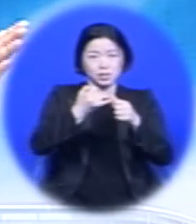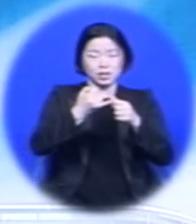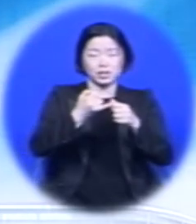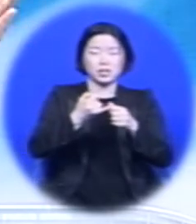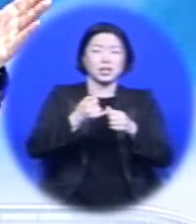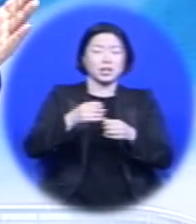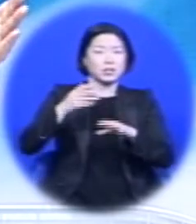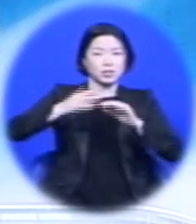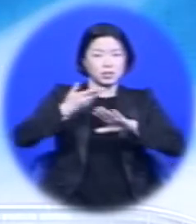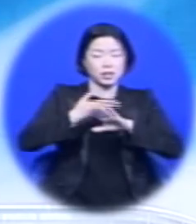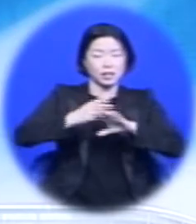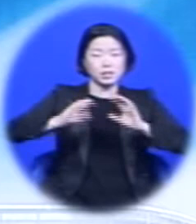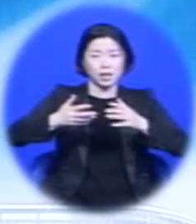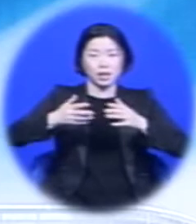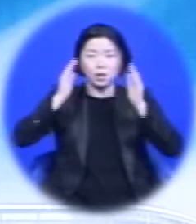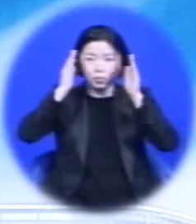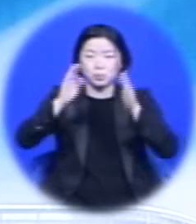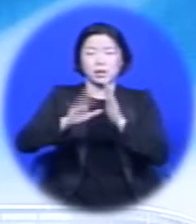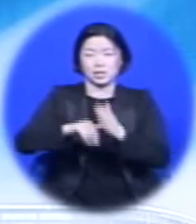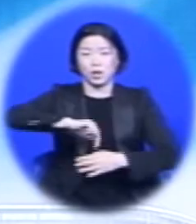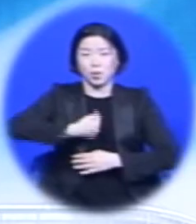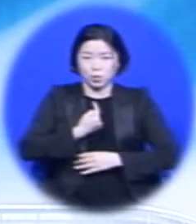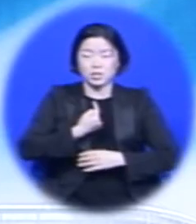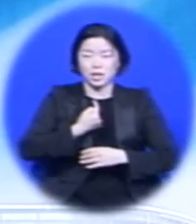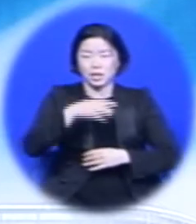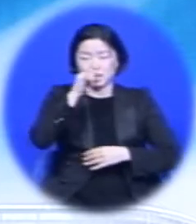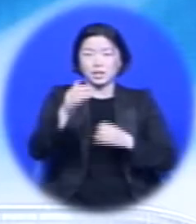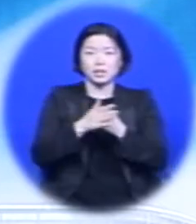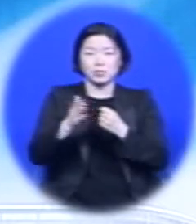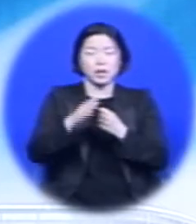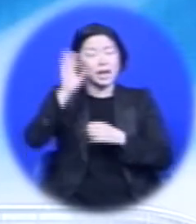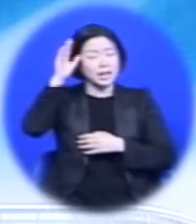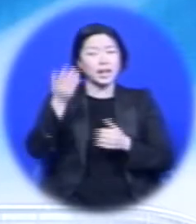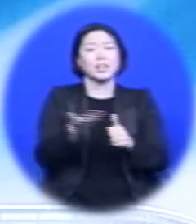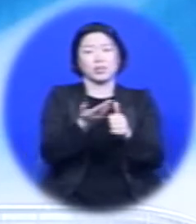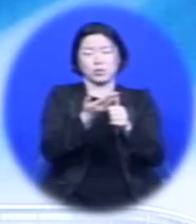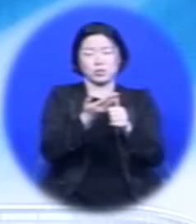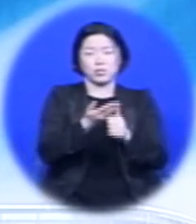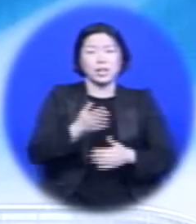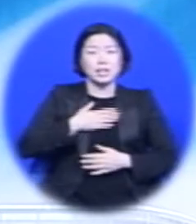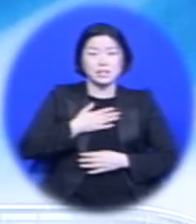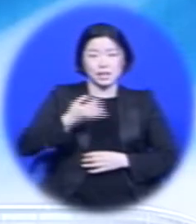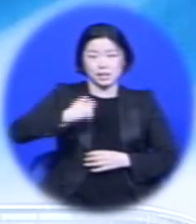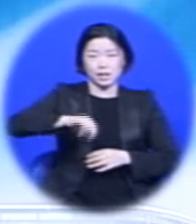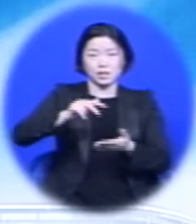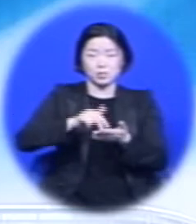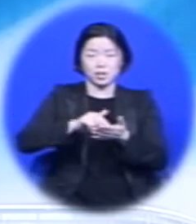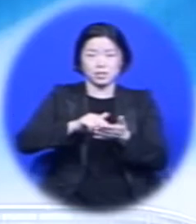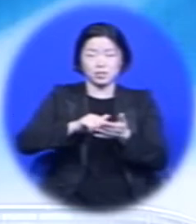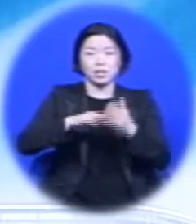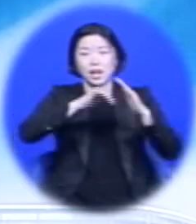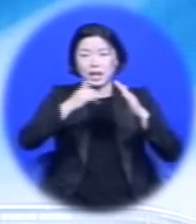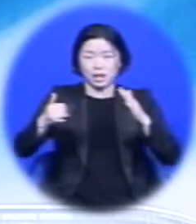하면서 혼자 지내다 보니까 개를 길렀습니다. 저희 딸에게는 가족과 같이 외로울 때